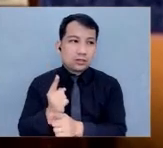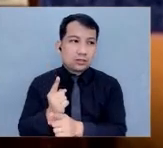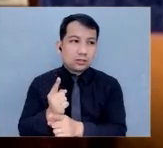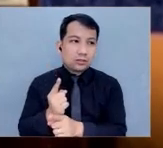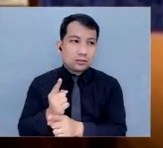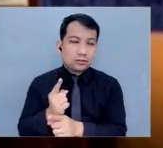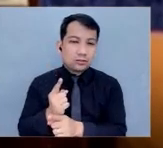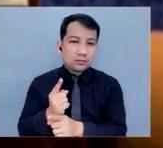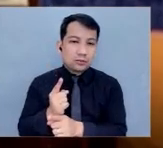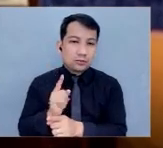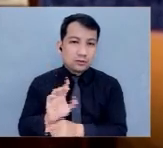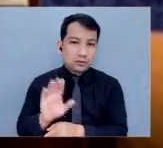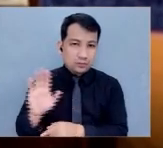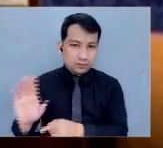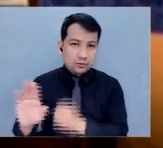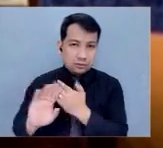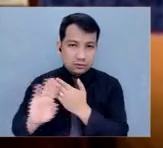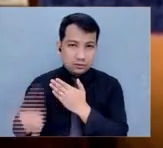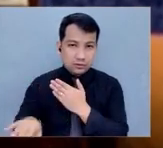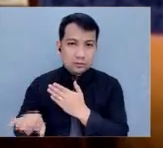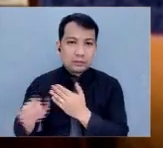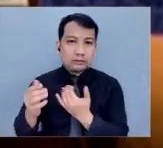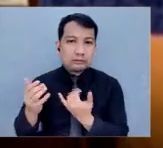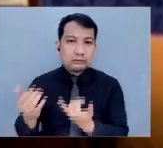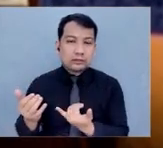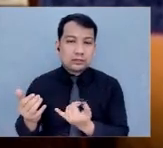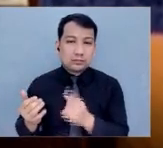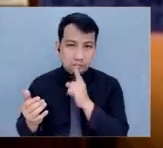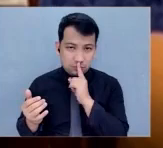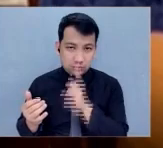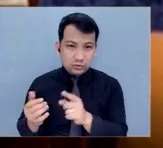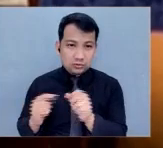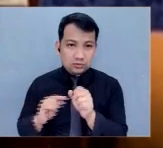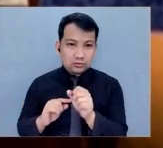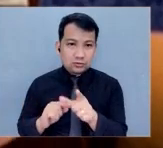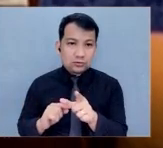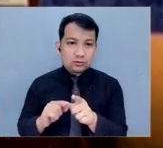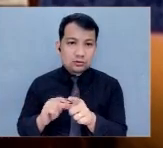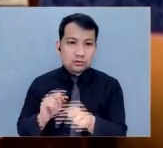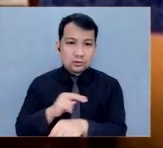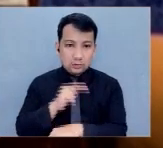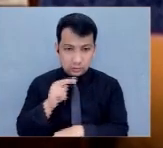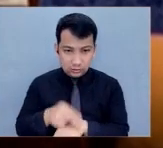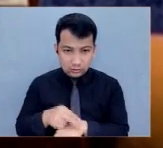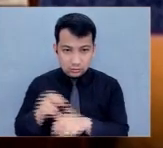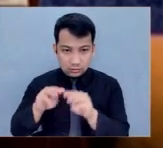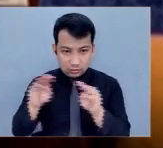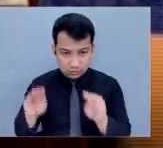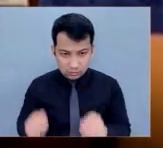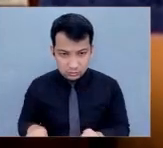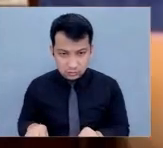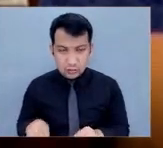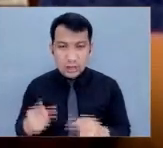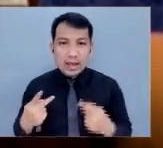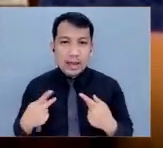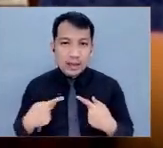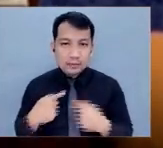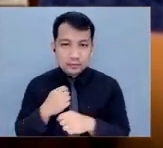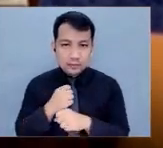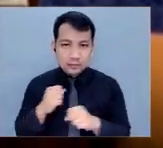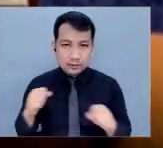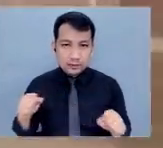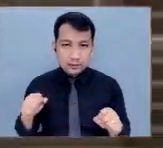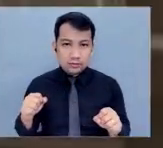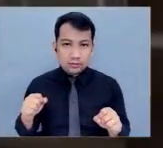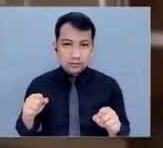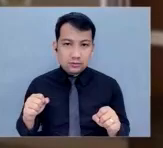put back where they belong. We assure the National Museum that there will be enough security for these panels from here